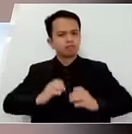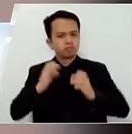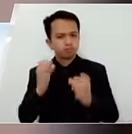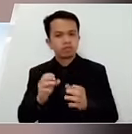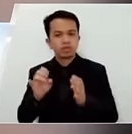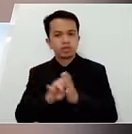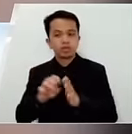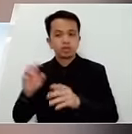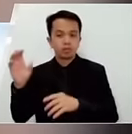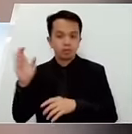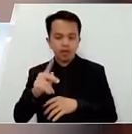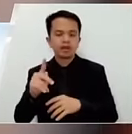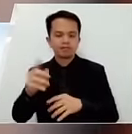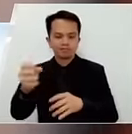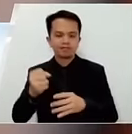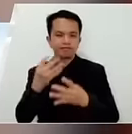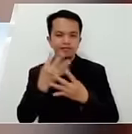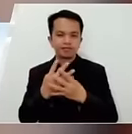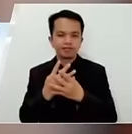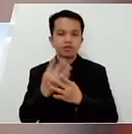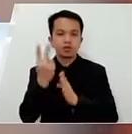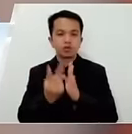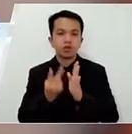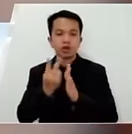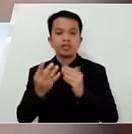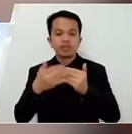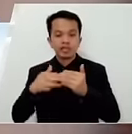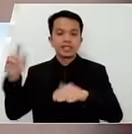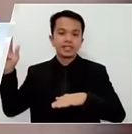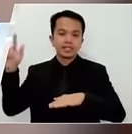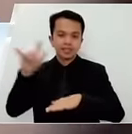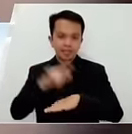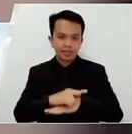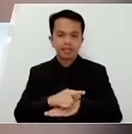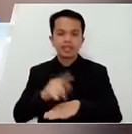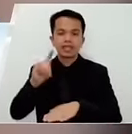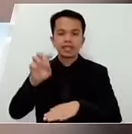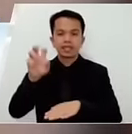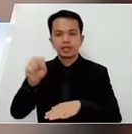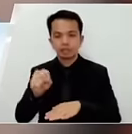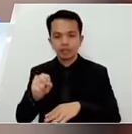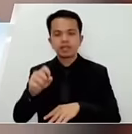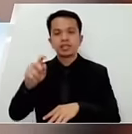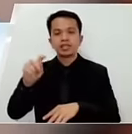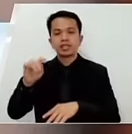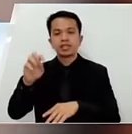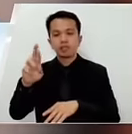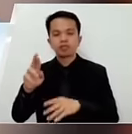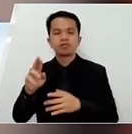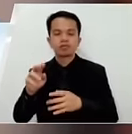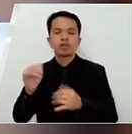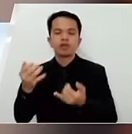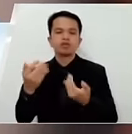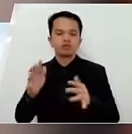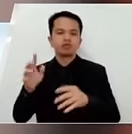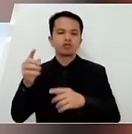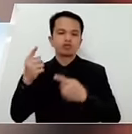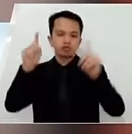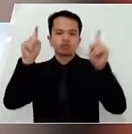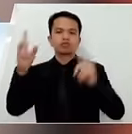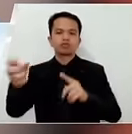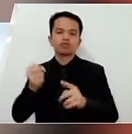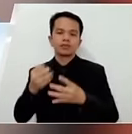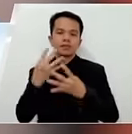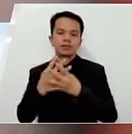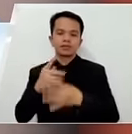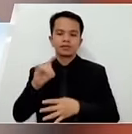arrestuhin, 2 hours after we landed in Delhi, Timor, ay inaresto na po ito si Congressman Teves at